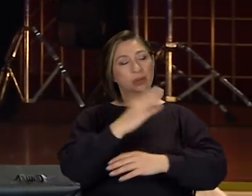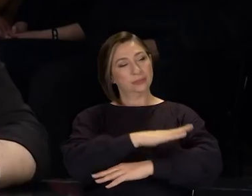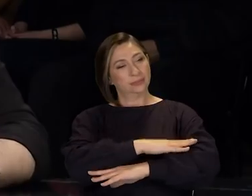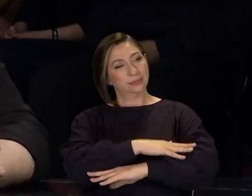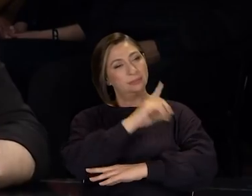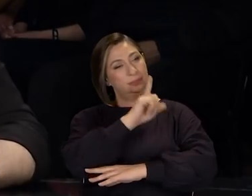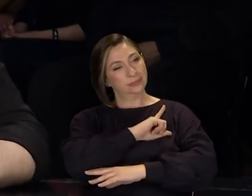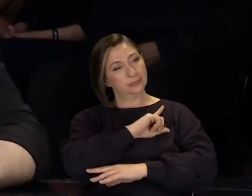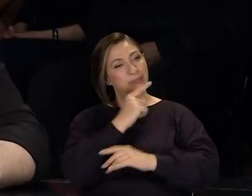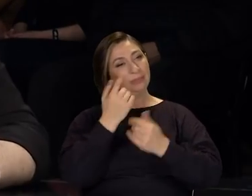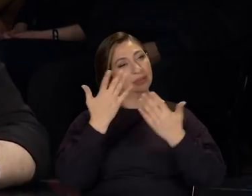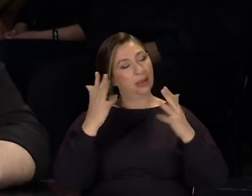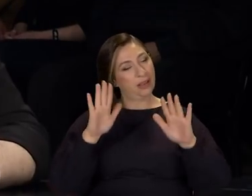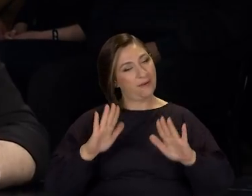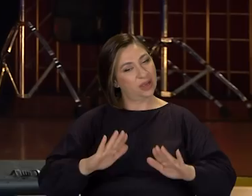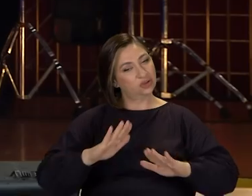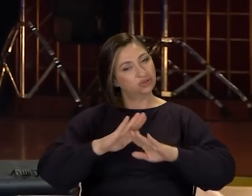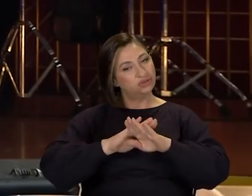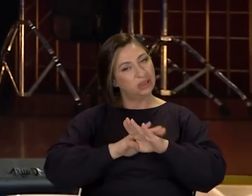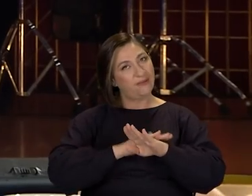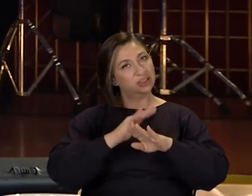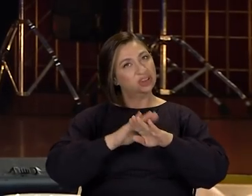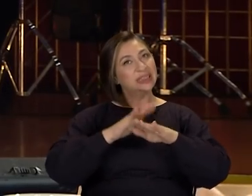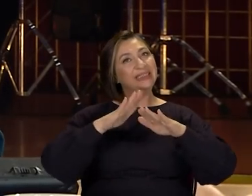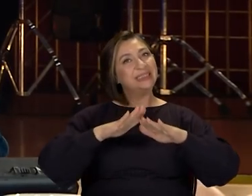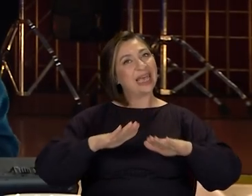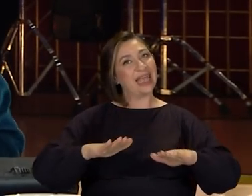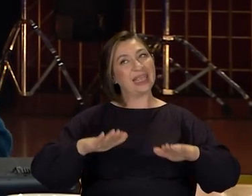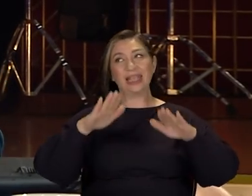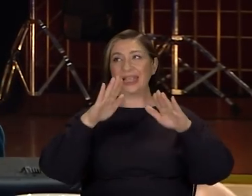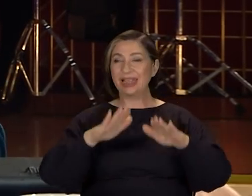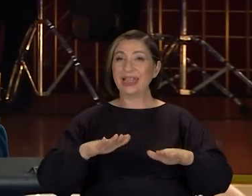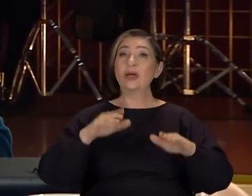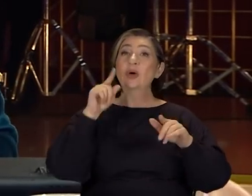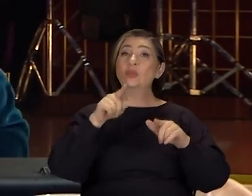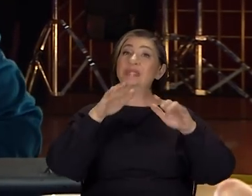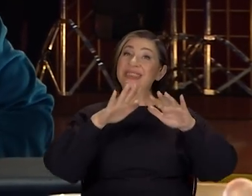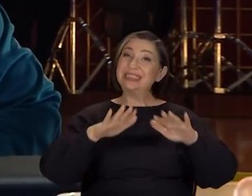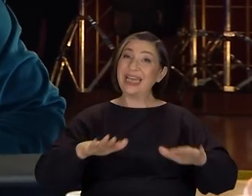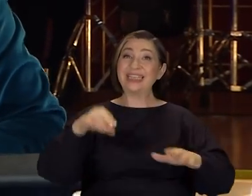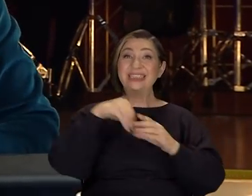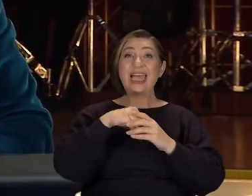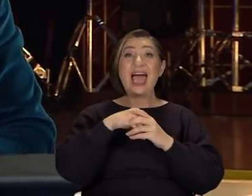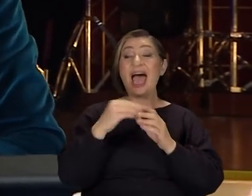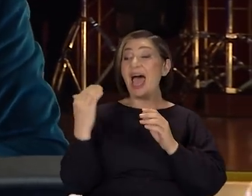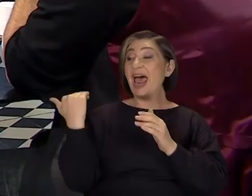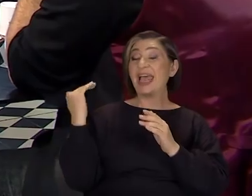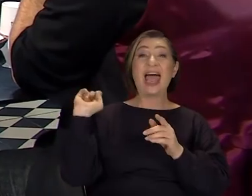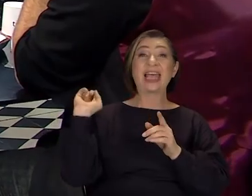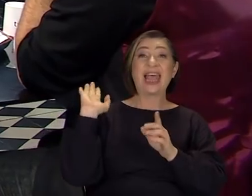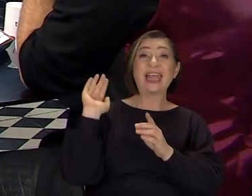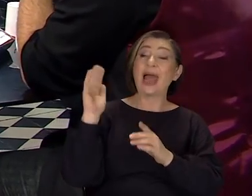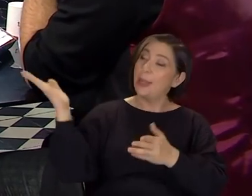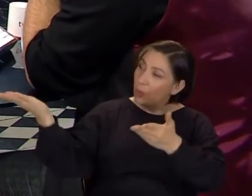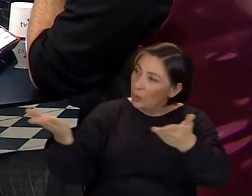bir şey. Yani biraz artık yavaşlama, sakinleşme ve bu sakinlik içerisinde arkadan gelenlere